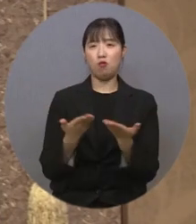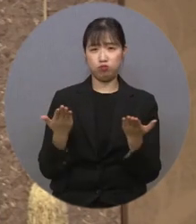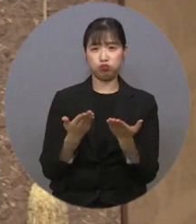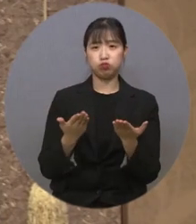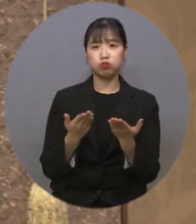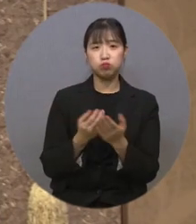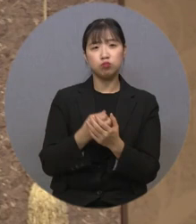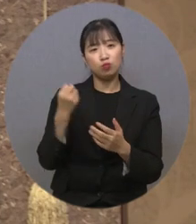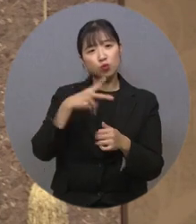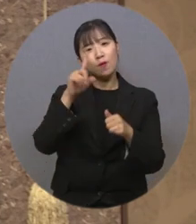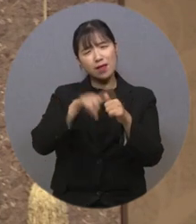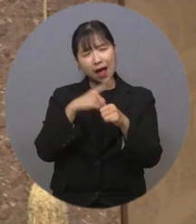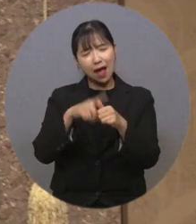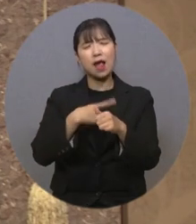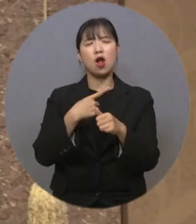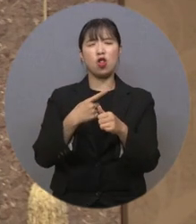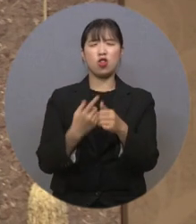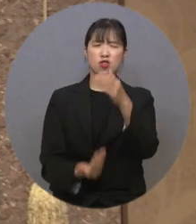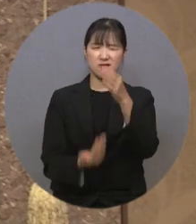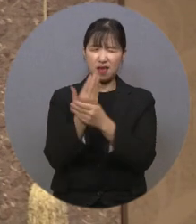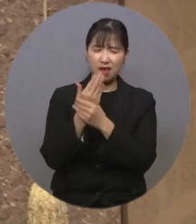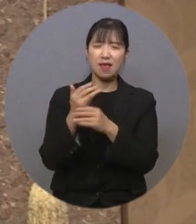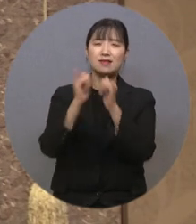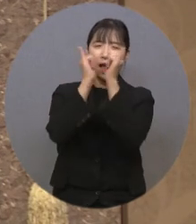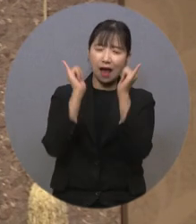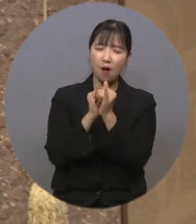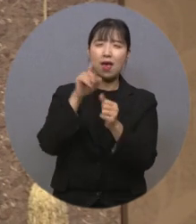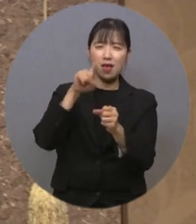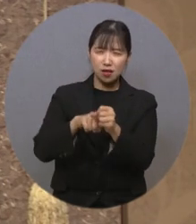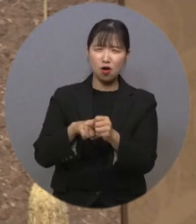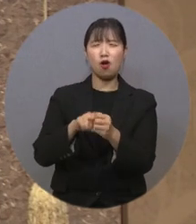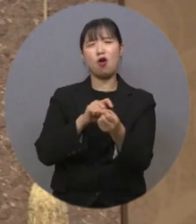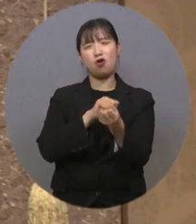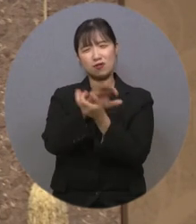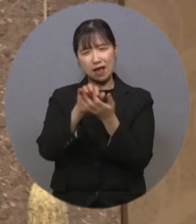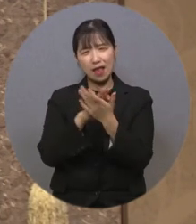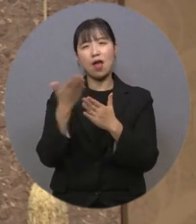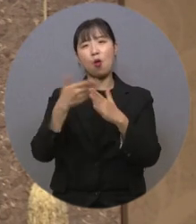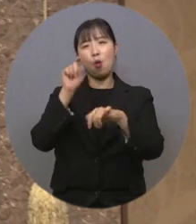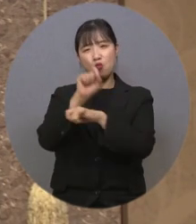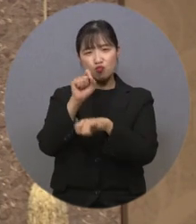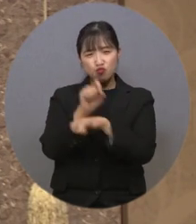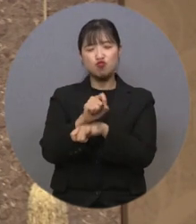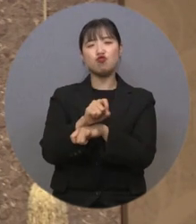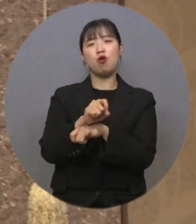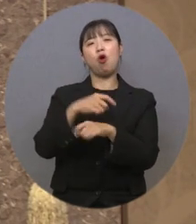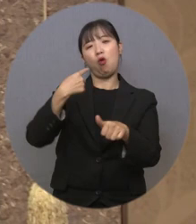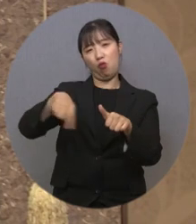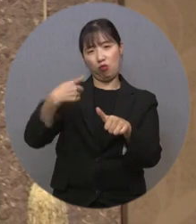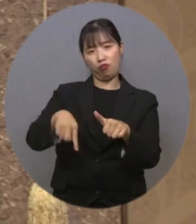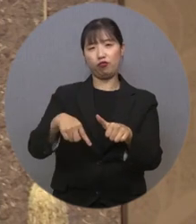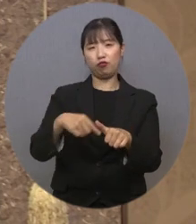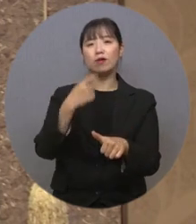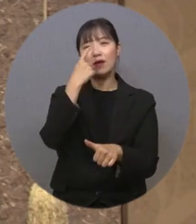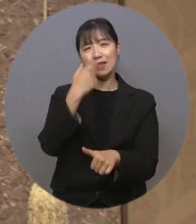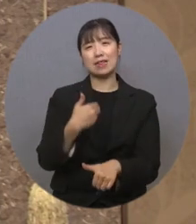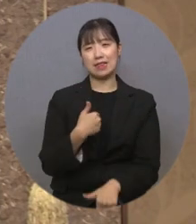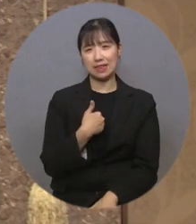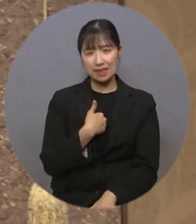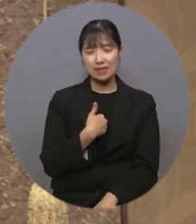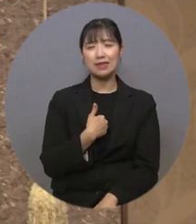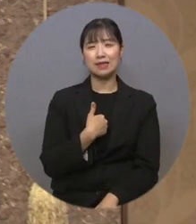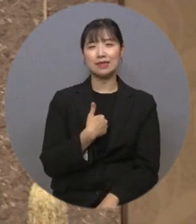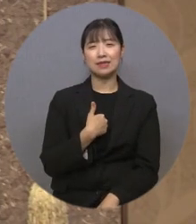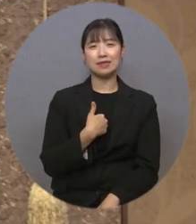또 자연재해와 사회적 재난 공무원들의 인사교육 이러한 것들을 중점적으로 하고